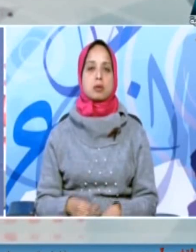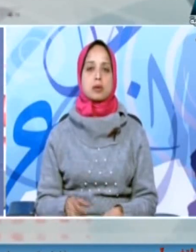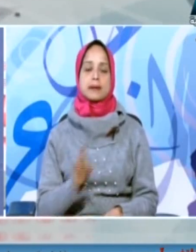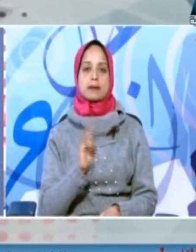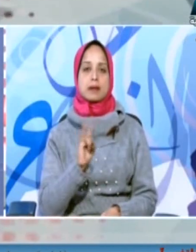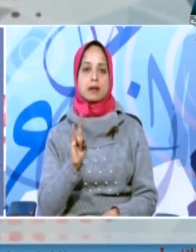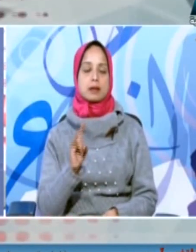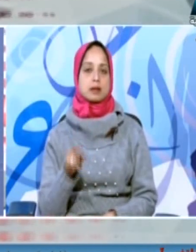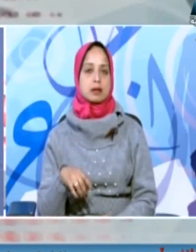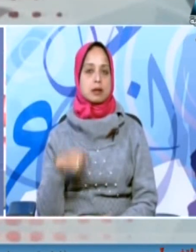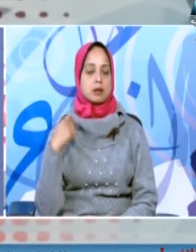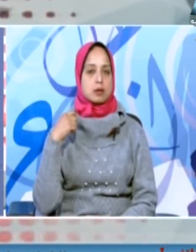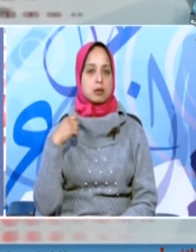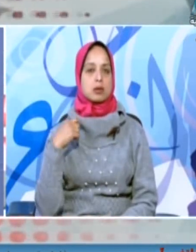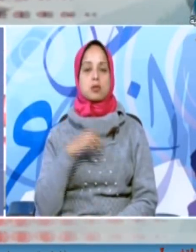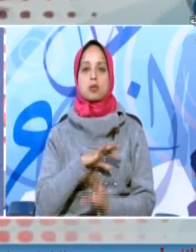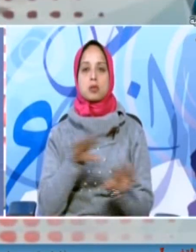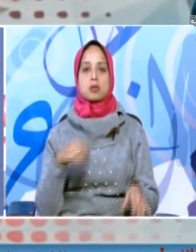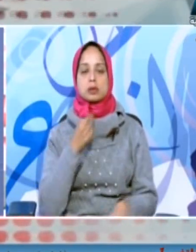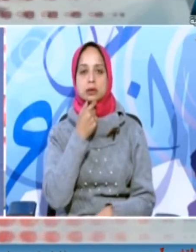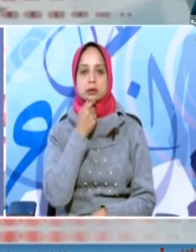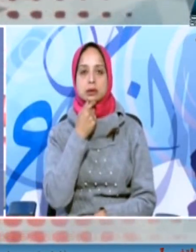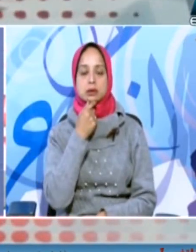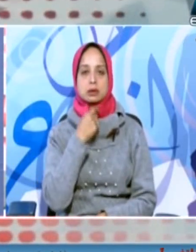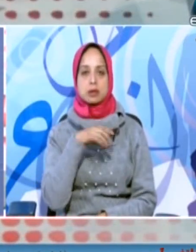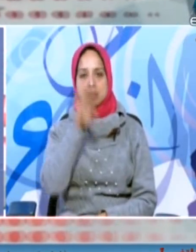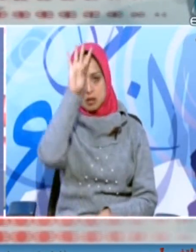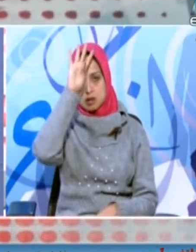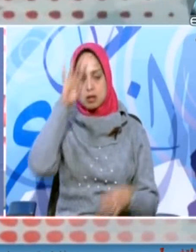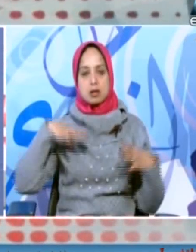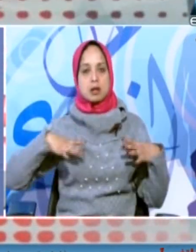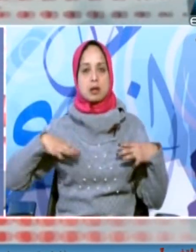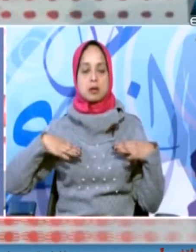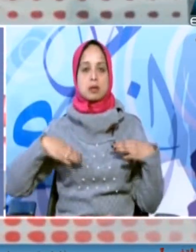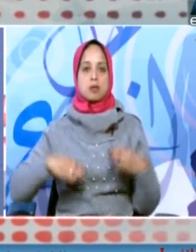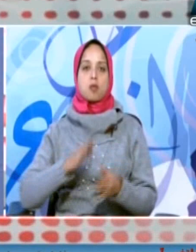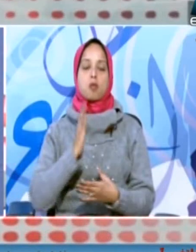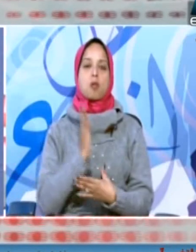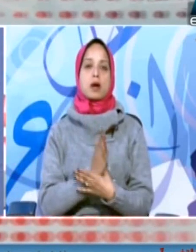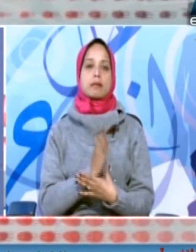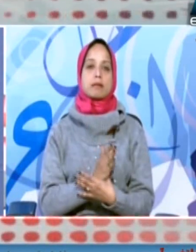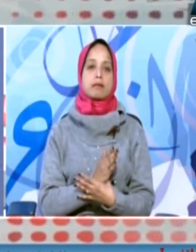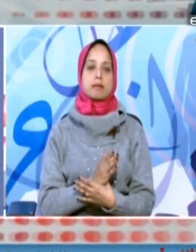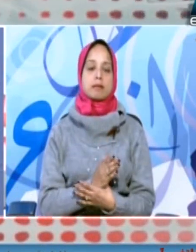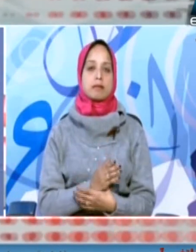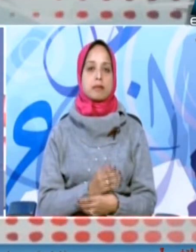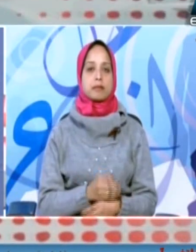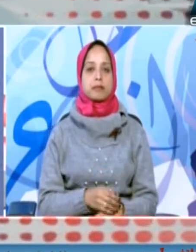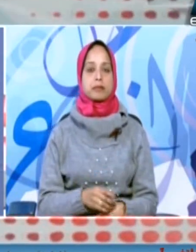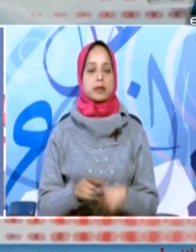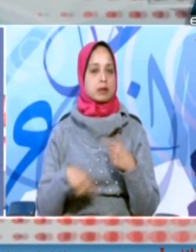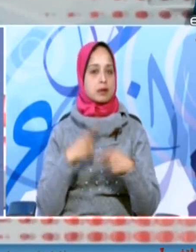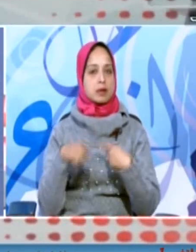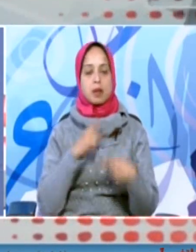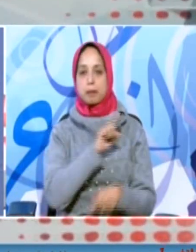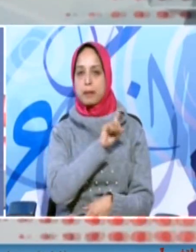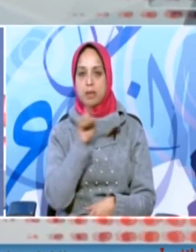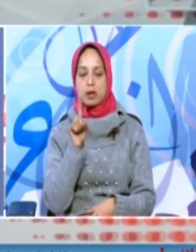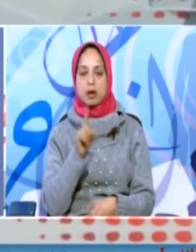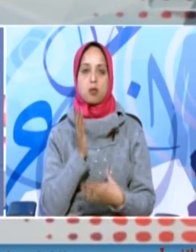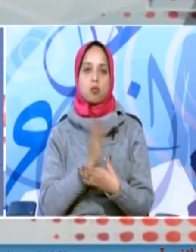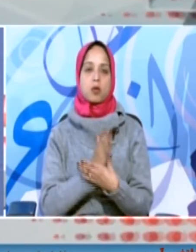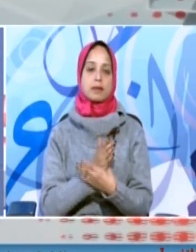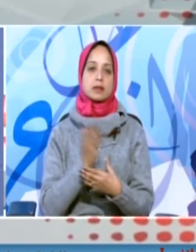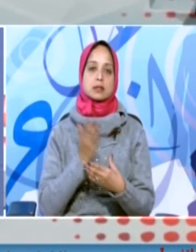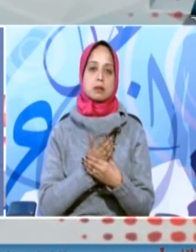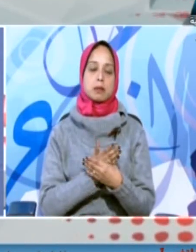ثلاثه، لم يبدي الخديوي توفيق اي اعتراض. الخديوي اتكلم ولا ساكت؟ لا ما اتكلمش. على اعتقاد ان انجلترا